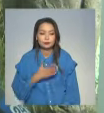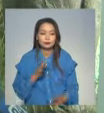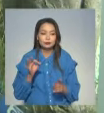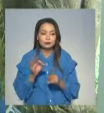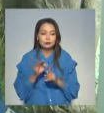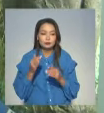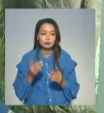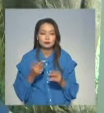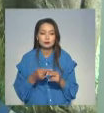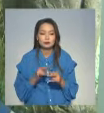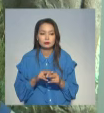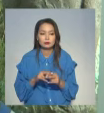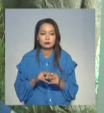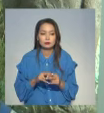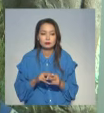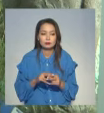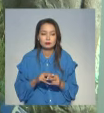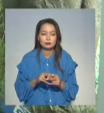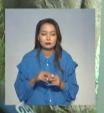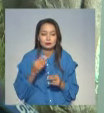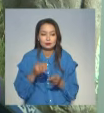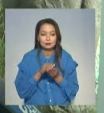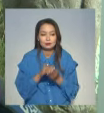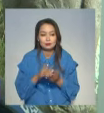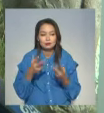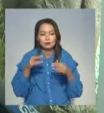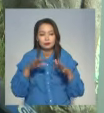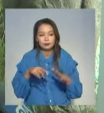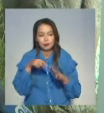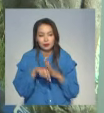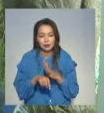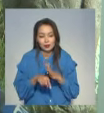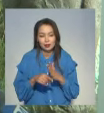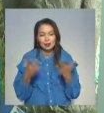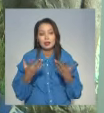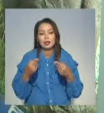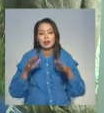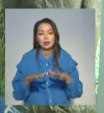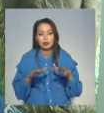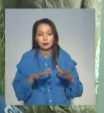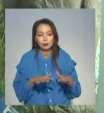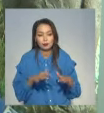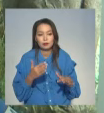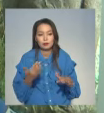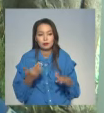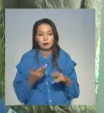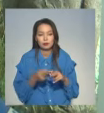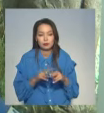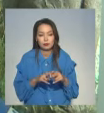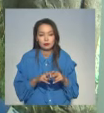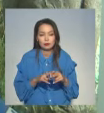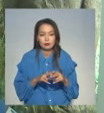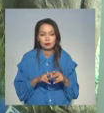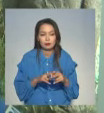цель – проследить статус погребенных, проследить, какие объекты, то есть какие объекты